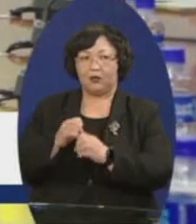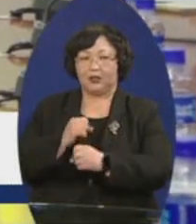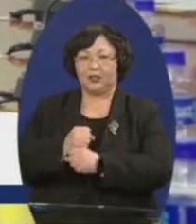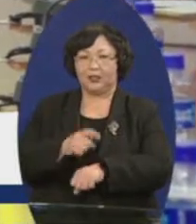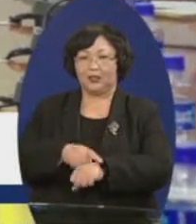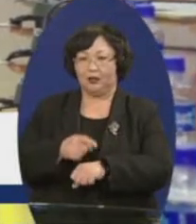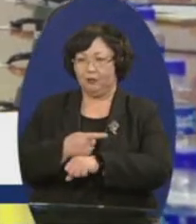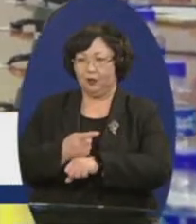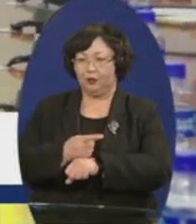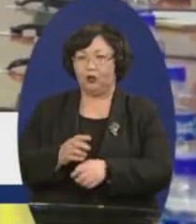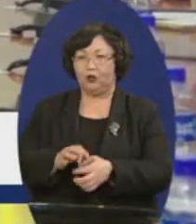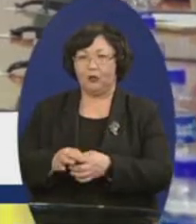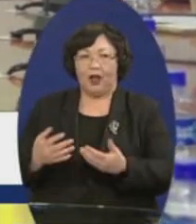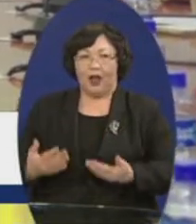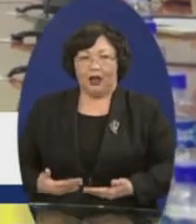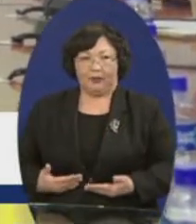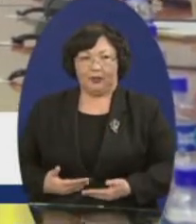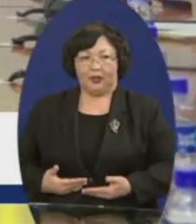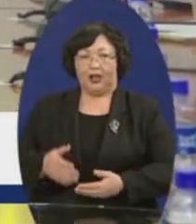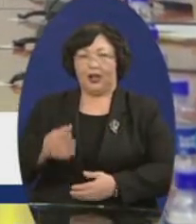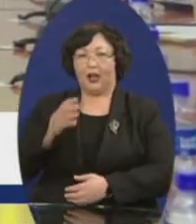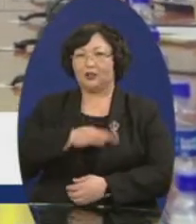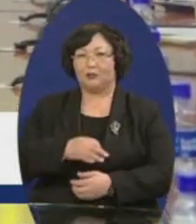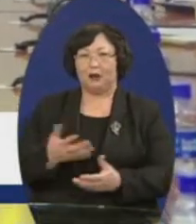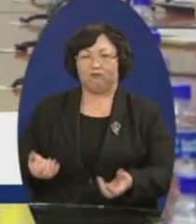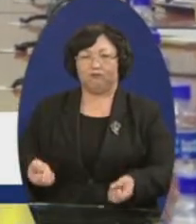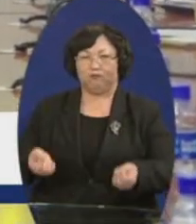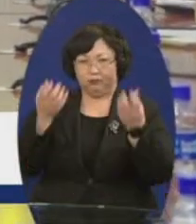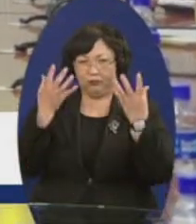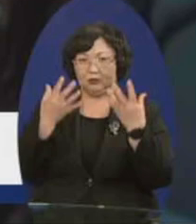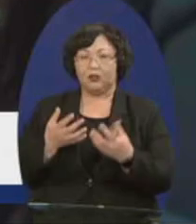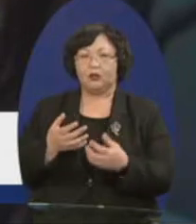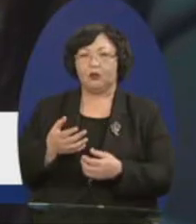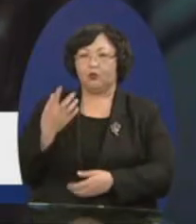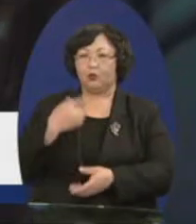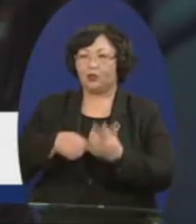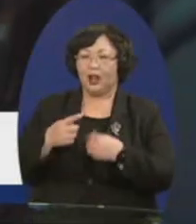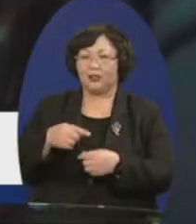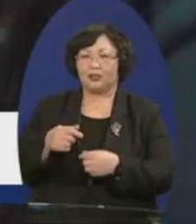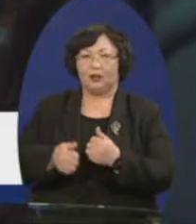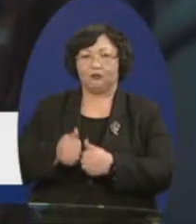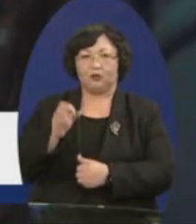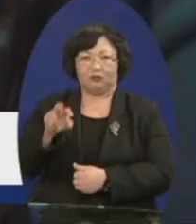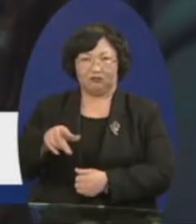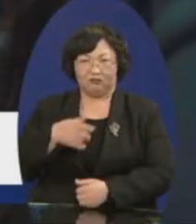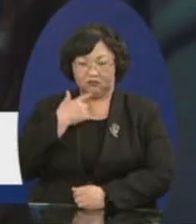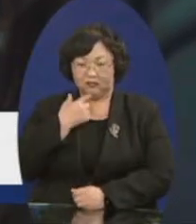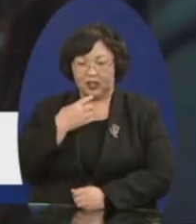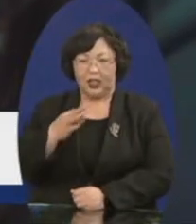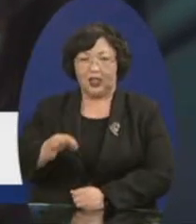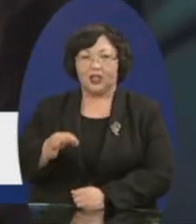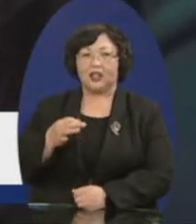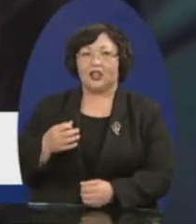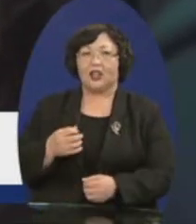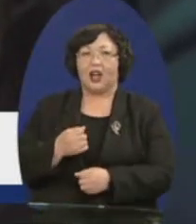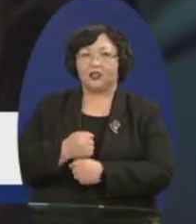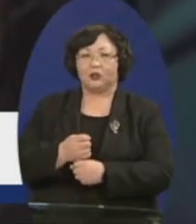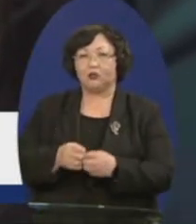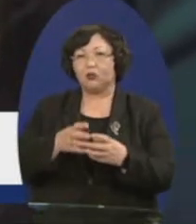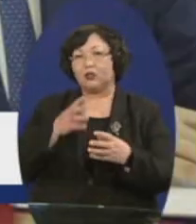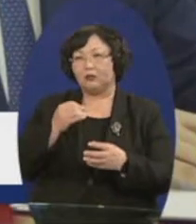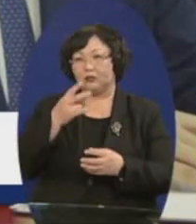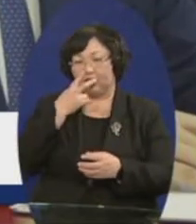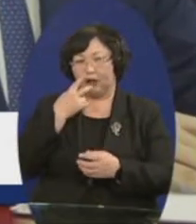цаг минутаар хэмжигдэх амьдралын алдагдсан боломжийг эргүүлэн төлөх боломжгүй. Ил асуудал энэ салбарын ажлын бүтээмж ямар байсныг тод